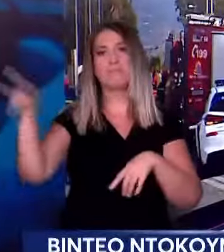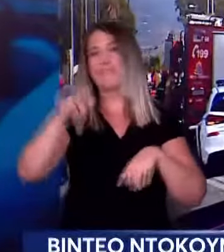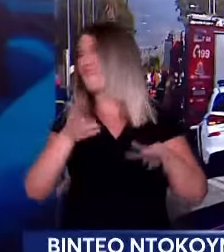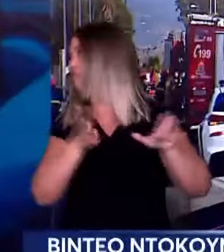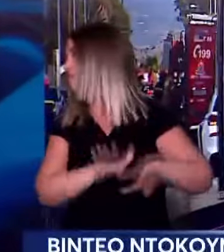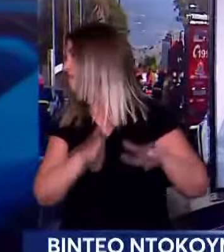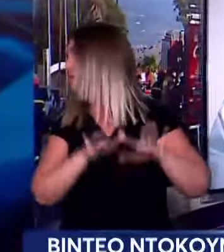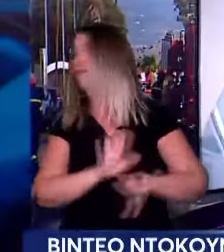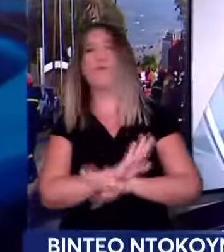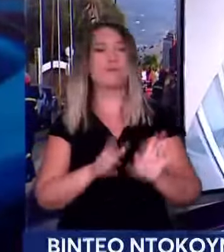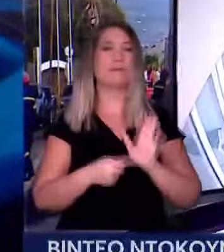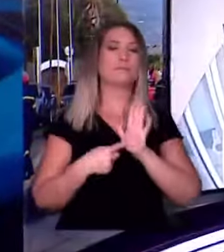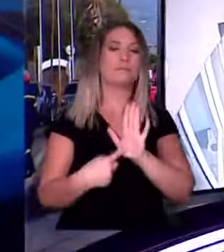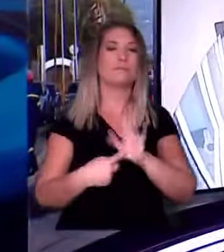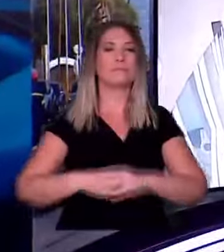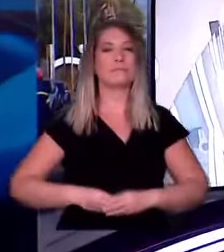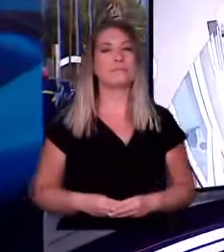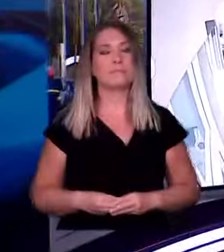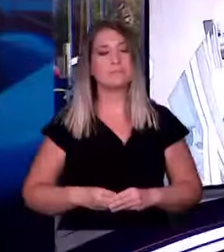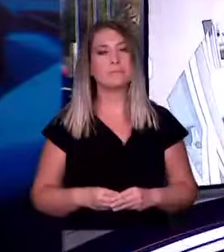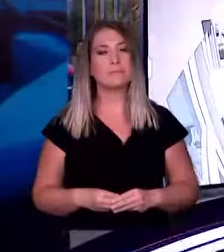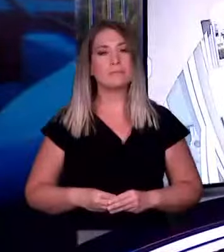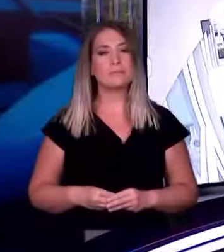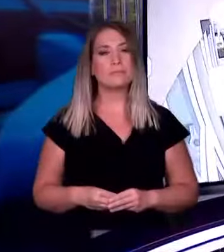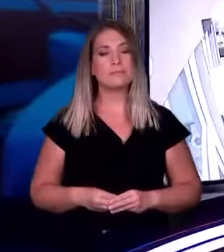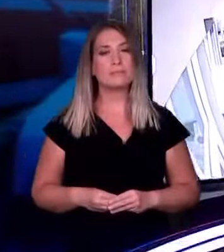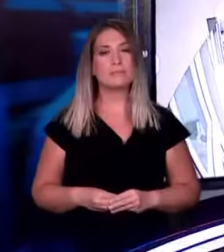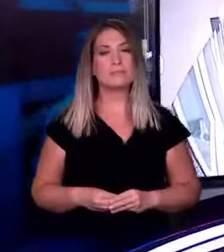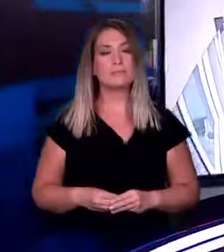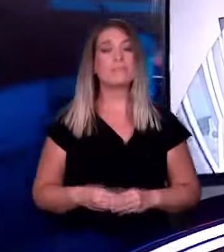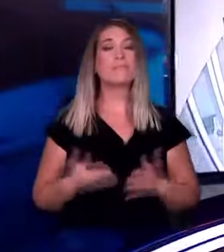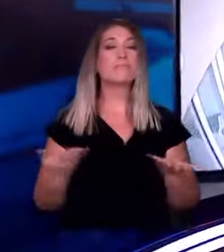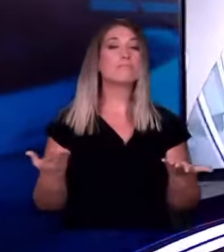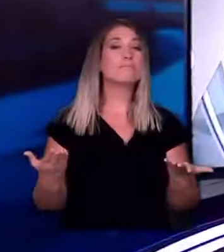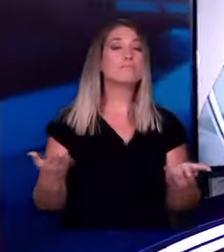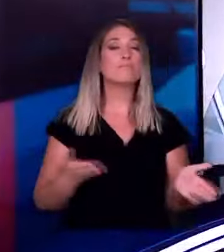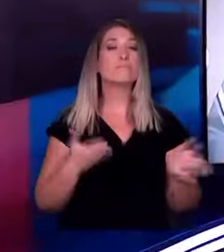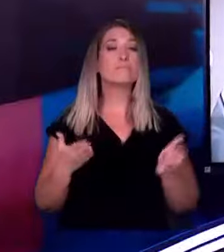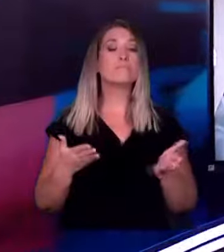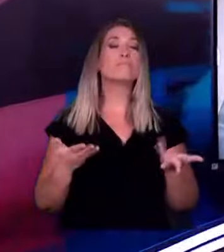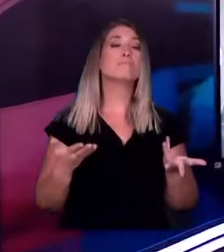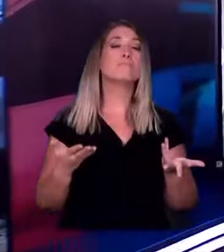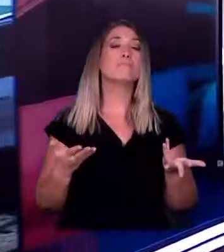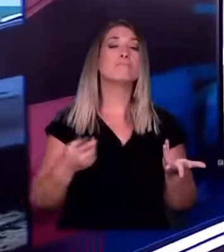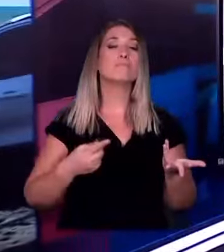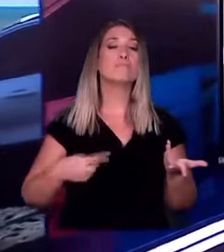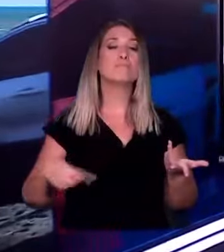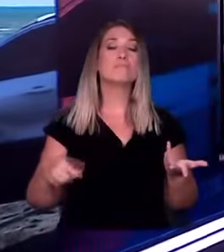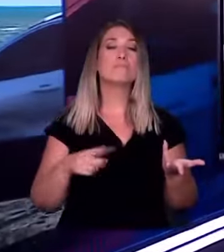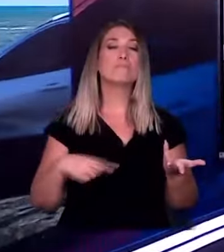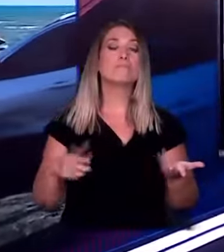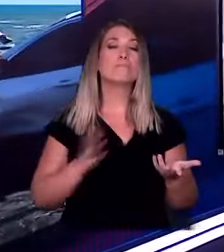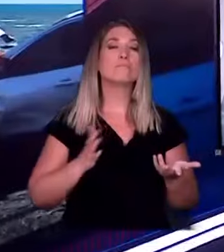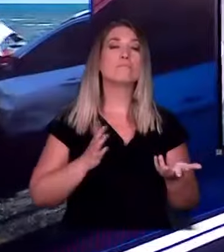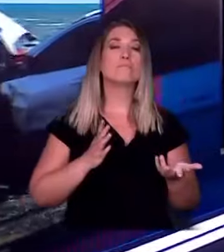ξανά, νομίζω γνωριζόμαστε καλά, ότι δεν υπάρχει κανένα από την πλευρά των κατοίκων, τουλάχιστον έτσι το βιώσαμε εμείς και από τη δική μας πλευρά